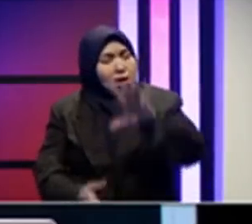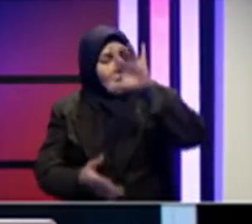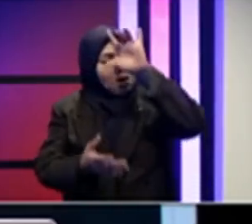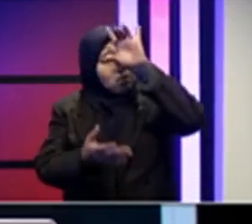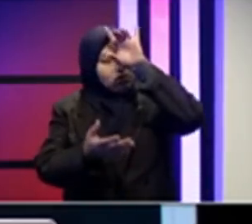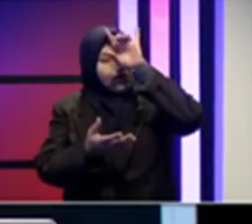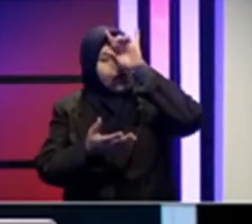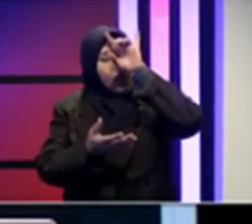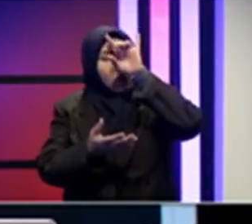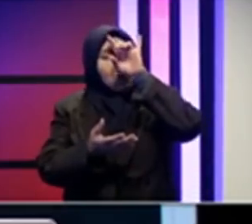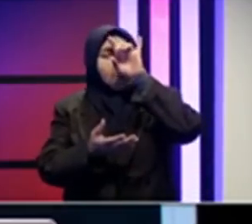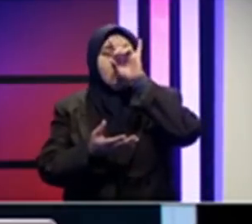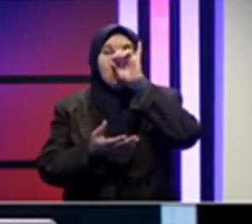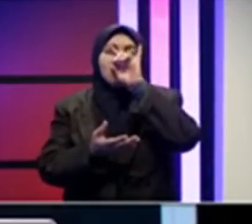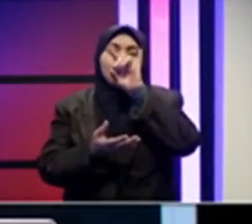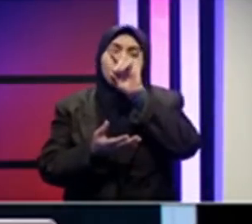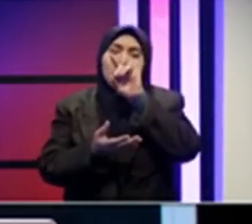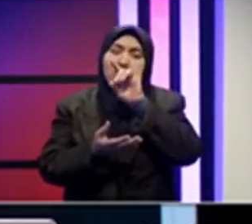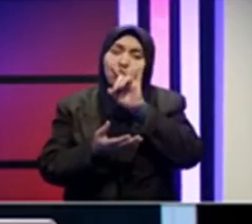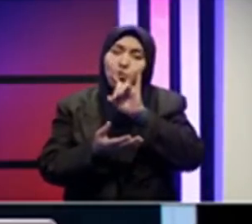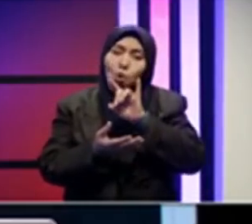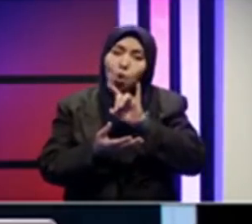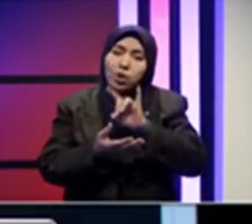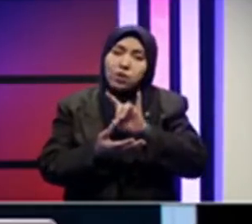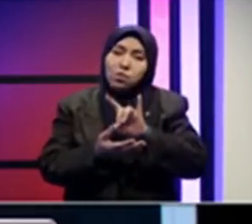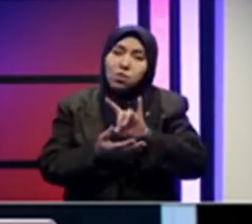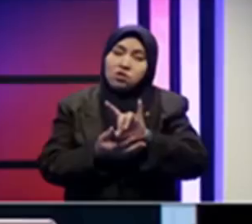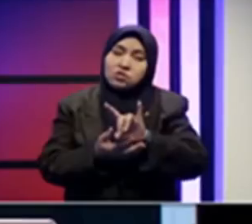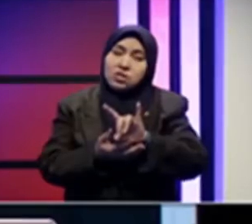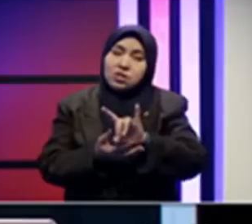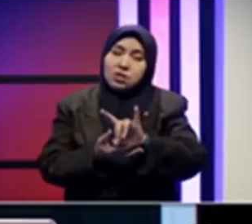أعوذ بالله من الشيطان